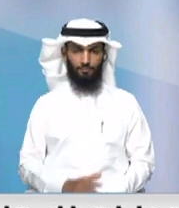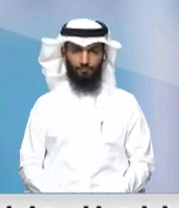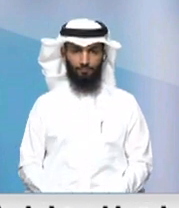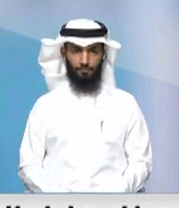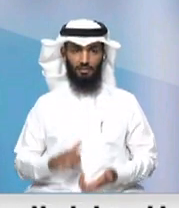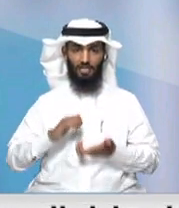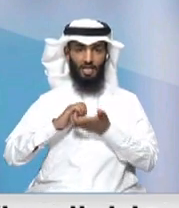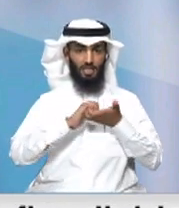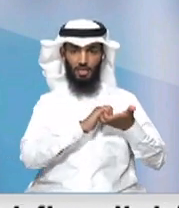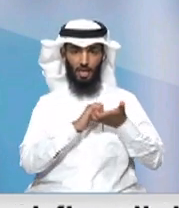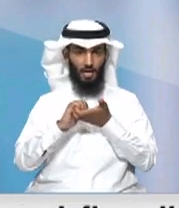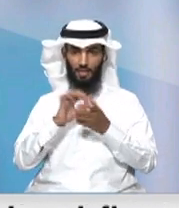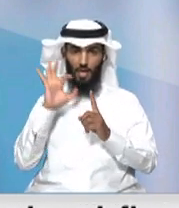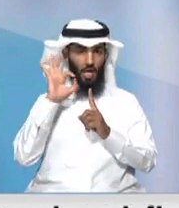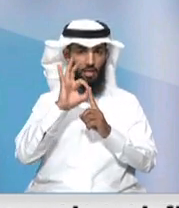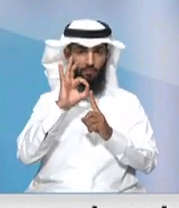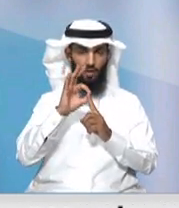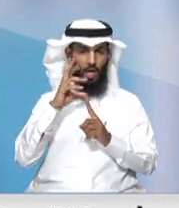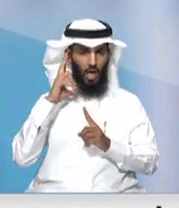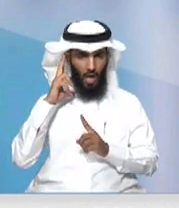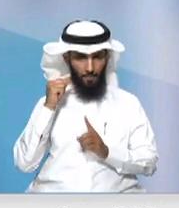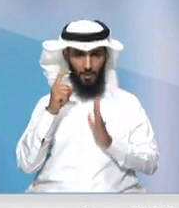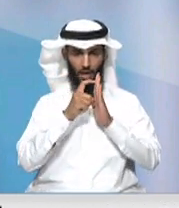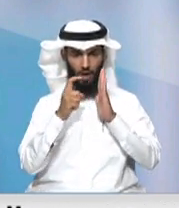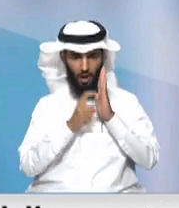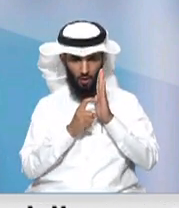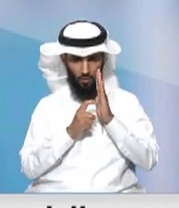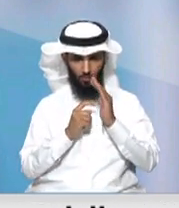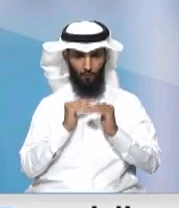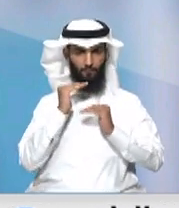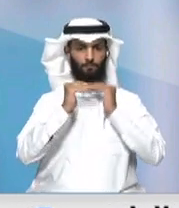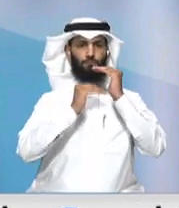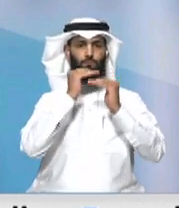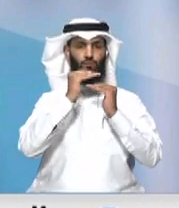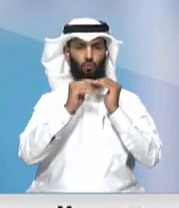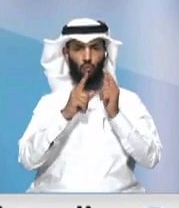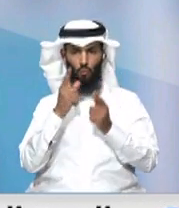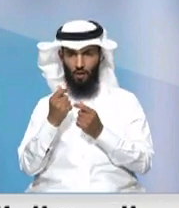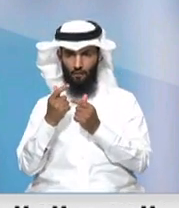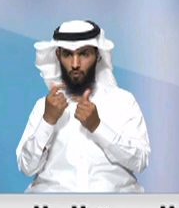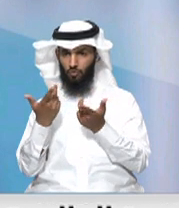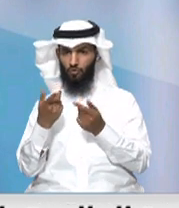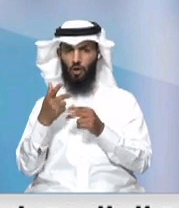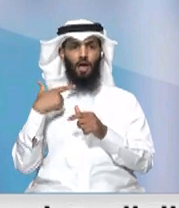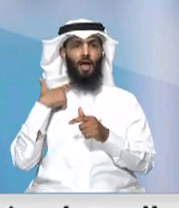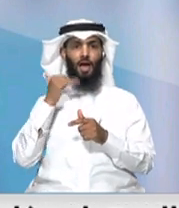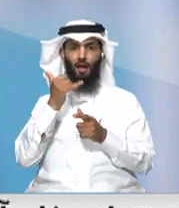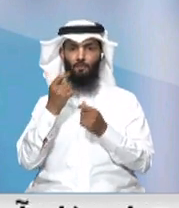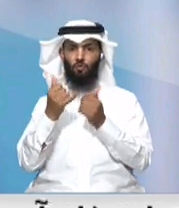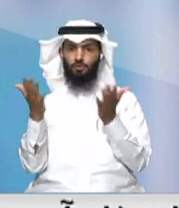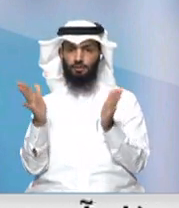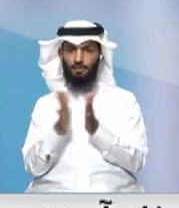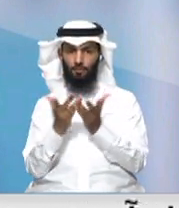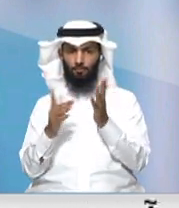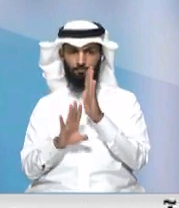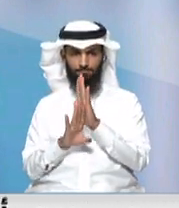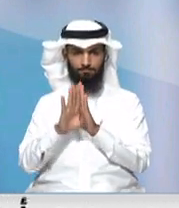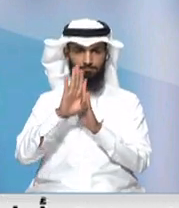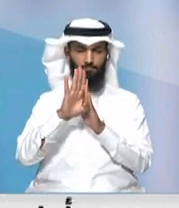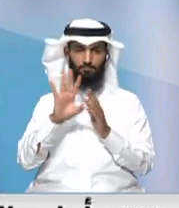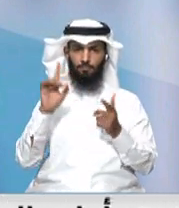إلى الارتقاء بالمستوى التشريعي والتنظيمي لأسواق الأوراق المالية العربية، بما يحقق العدالة